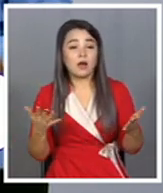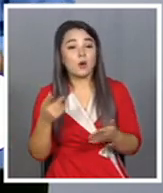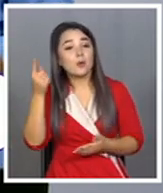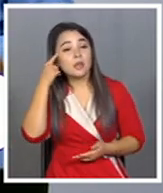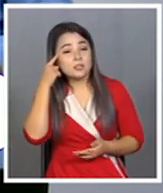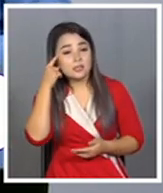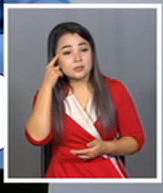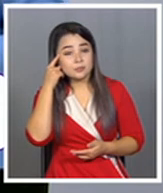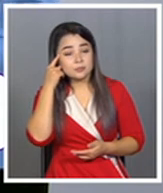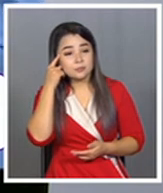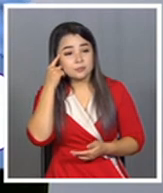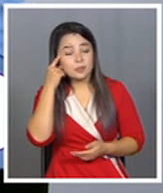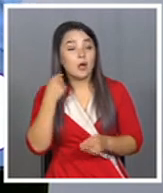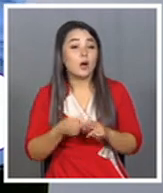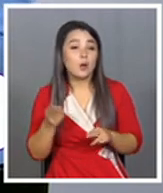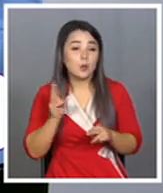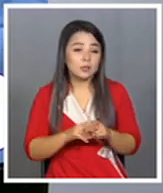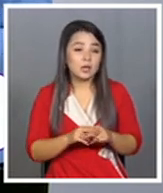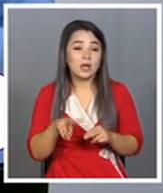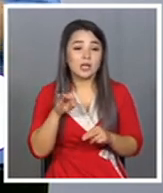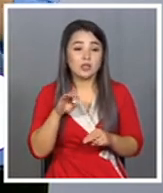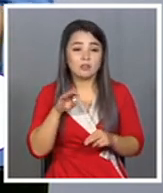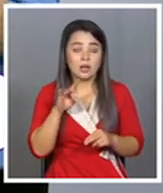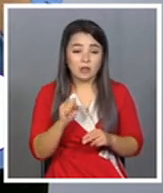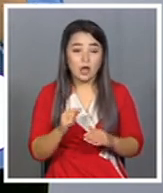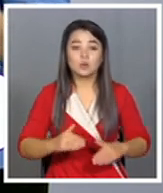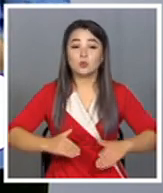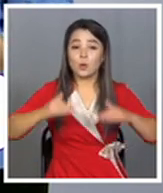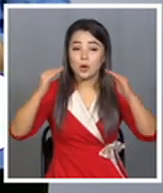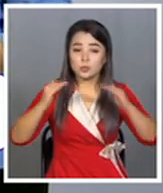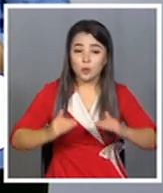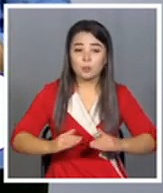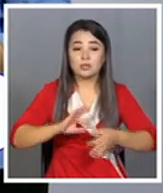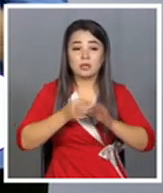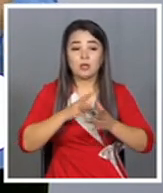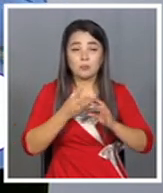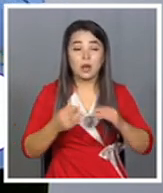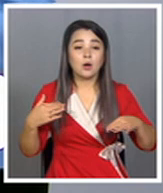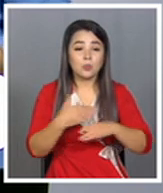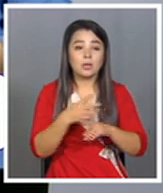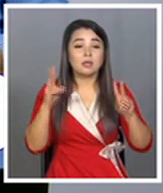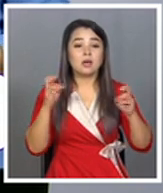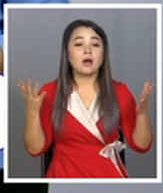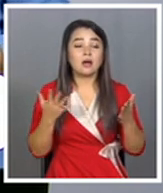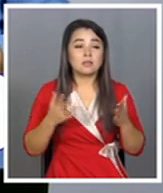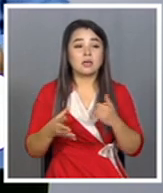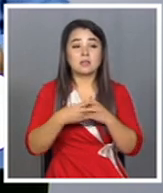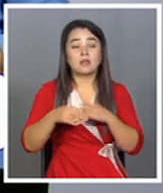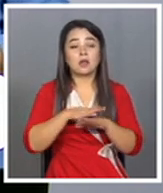ойлайсыздар? Осы литосфералық тақталар жоғары, төмен қозғалған кезде қандай жер бедері пайда